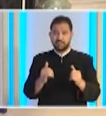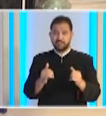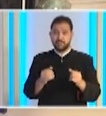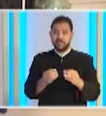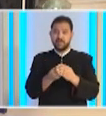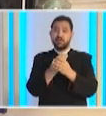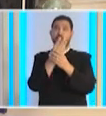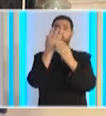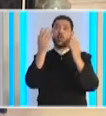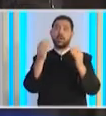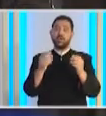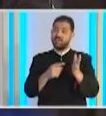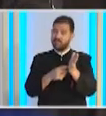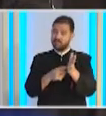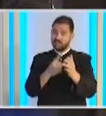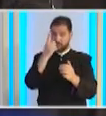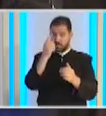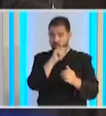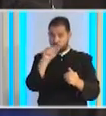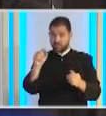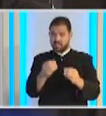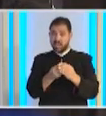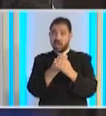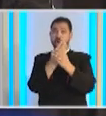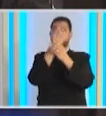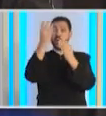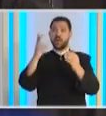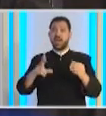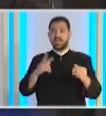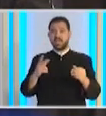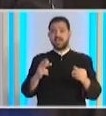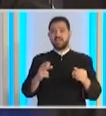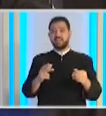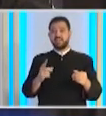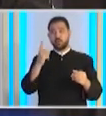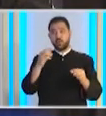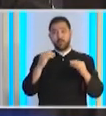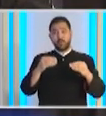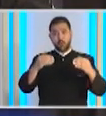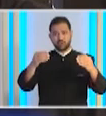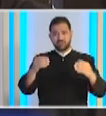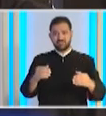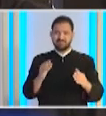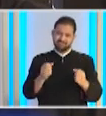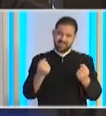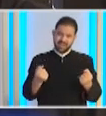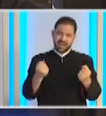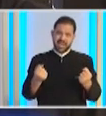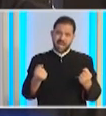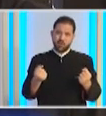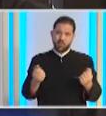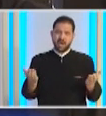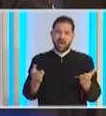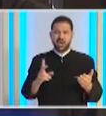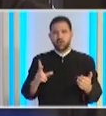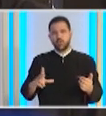și înnoire. Deci, iată, primul rând, înnoirea înseamnă și desăvârșirea înseamnă un proces îndelungat, care nu